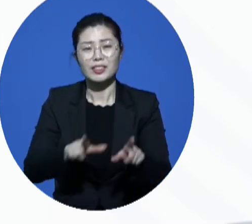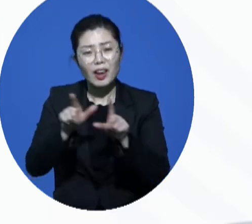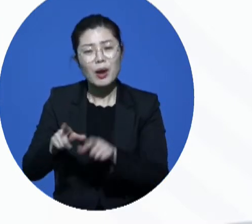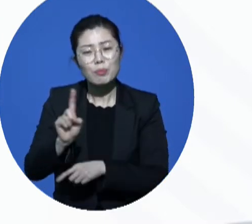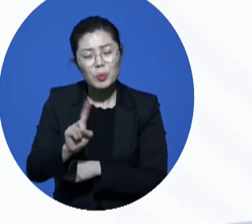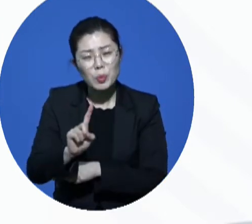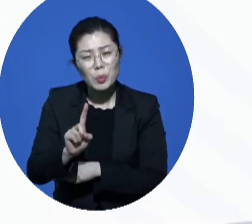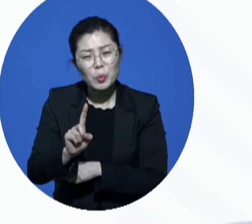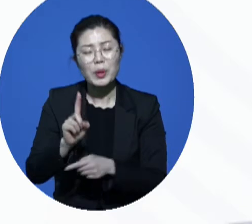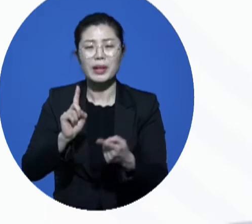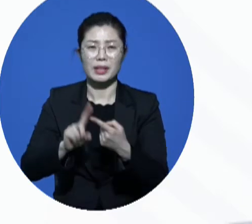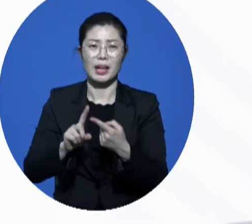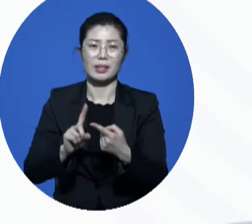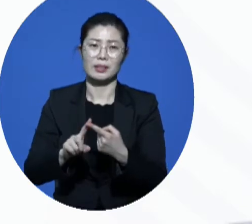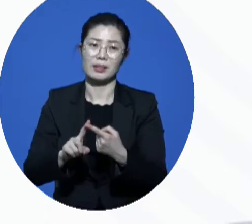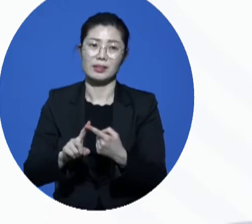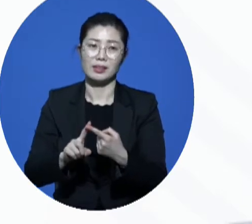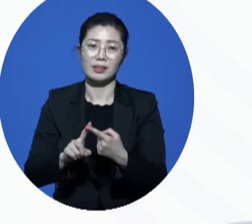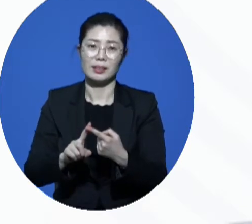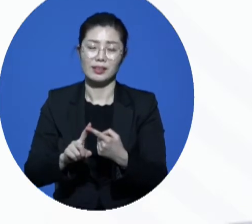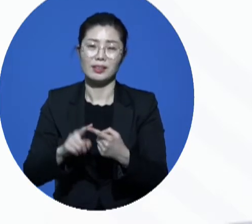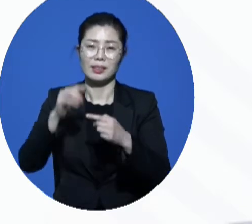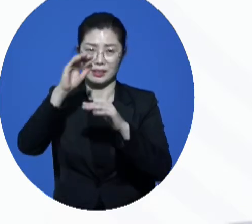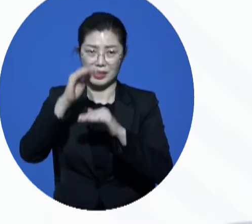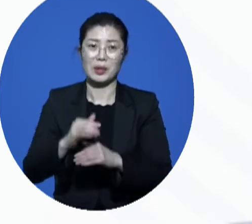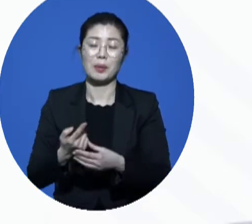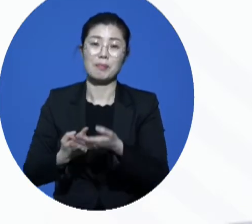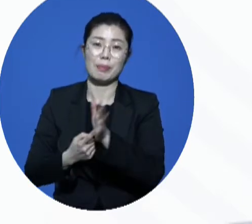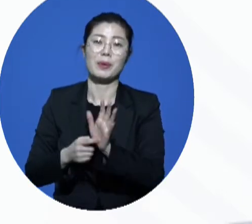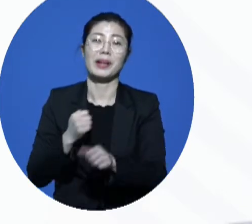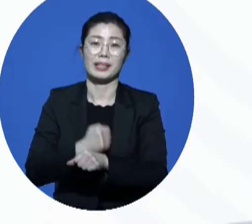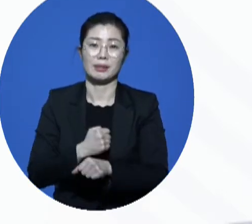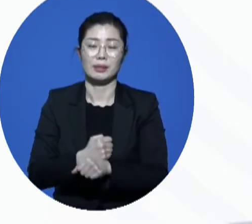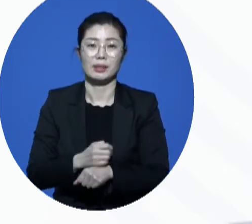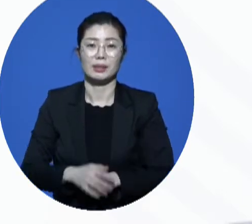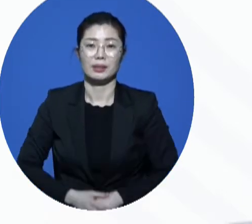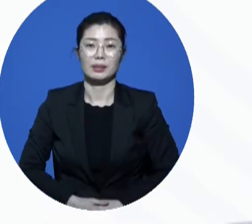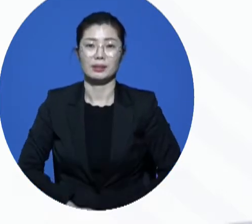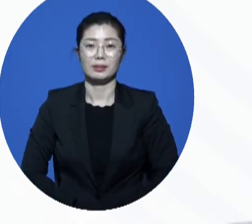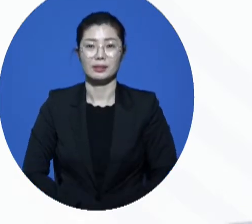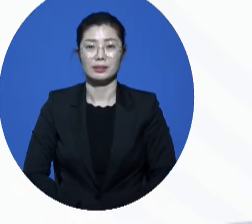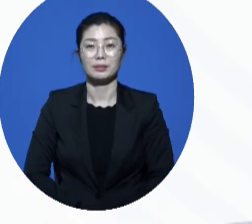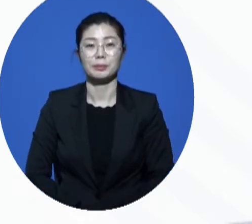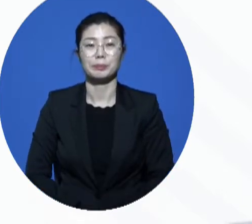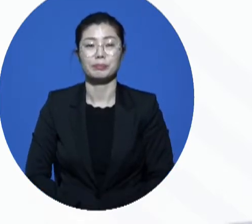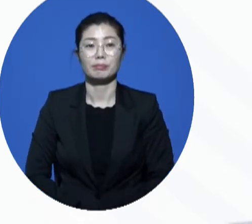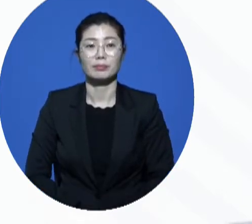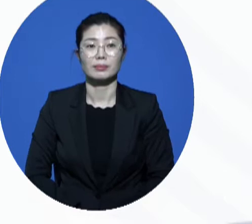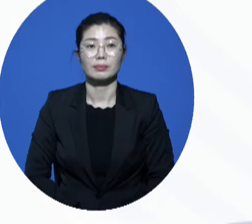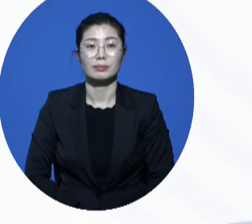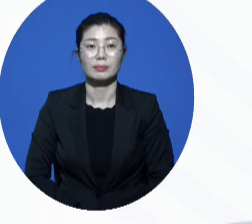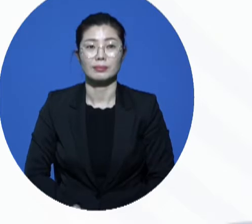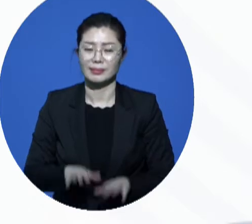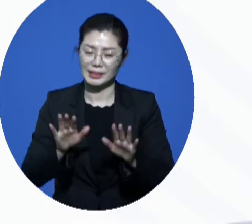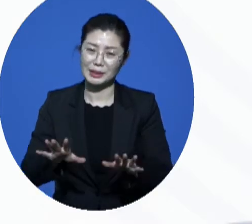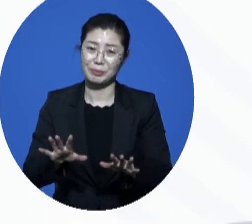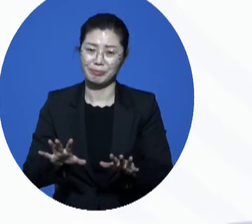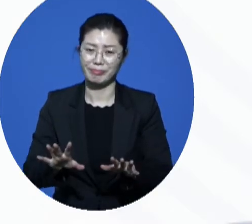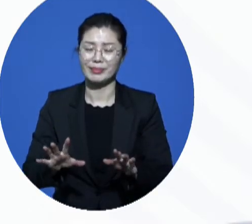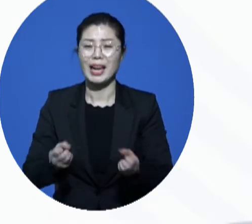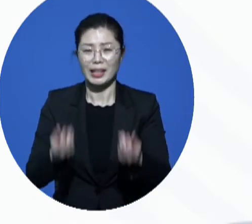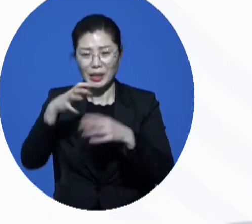도전하는 투쟁이라는 내용의 발표를 하도록 하겠습니다. 오늘 현장에 나가지 못해서 매우